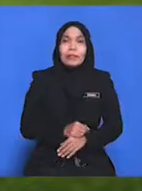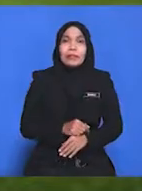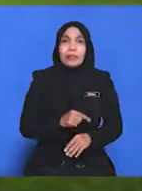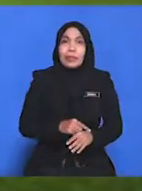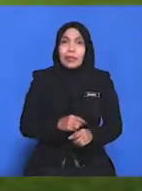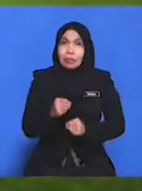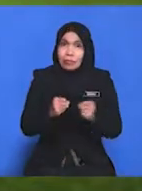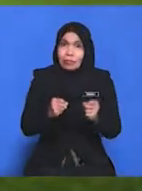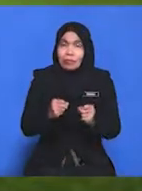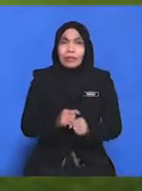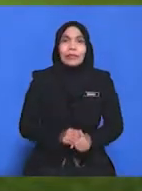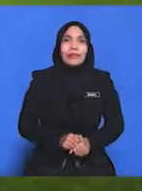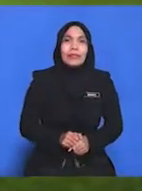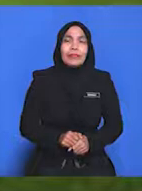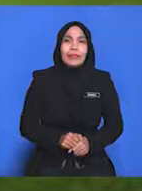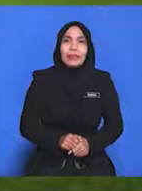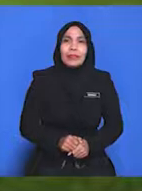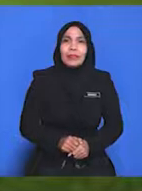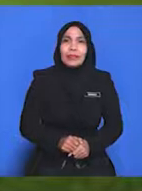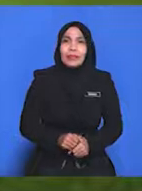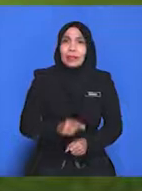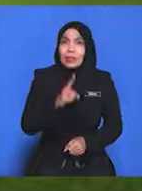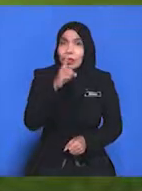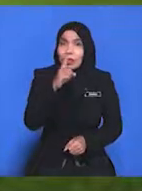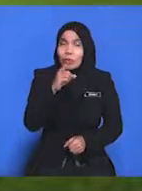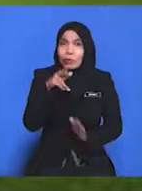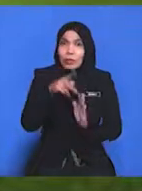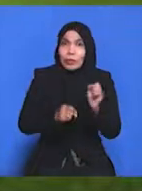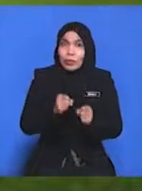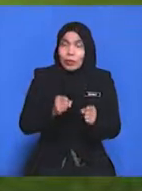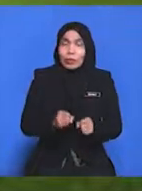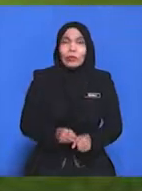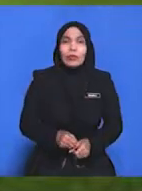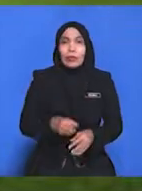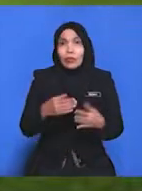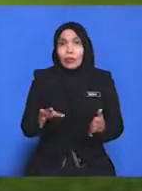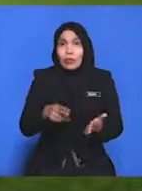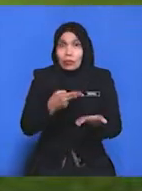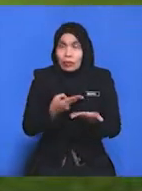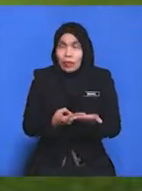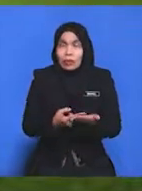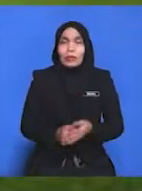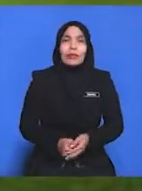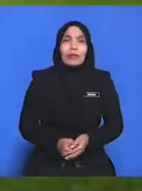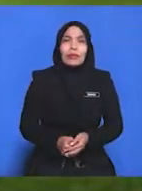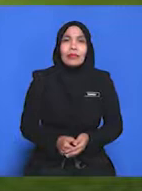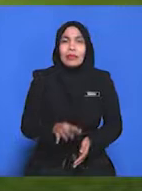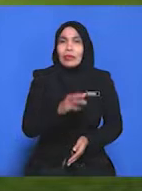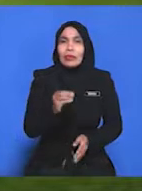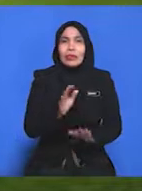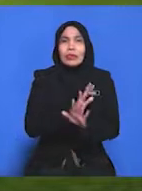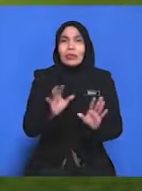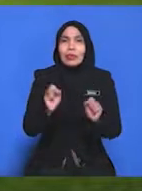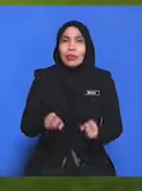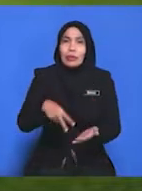Apabila satu peninju telah ditumbangkan dan peninju itu tidak dapat bangkit dan menyambung semula perlawanan tinju